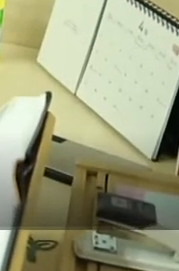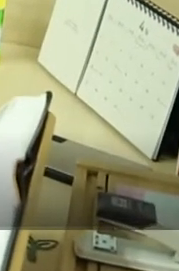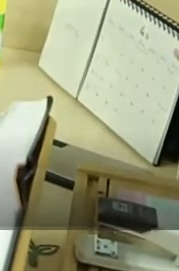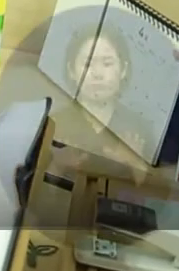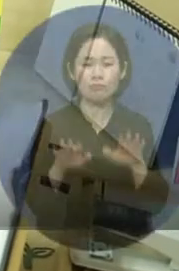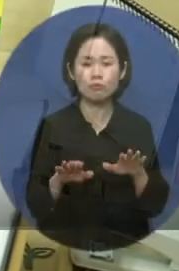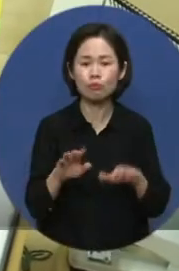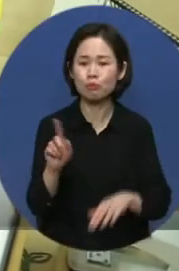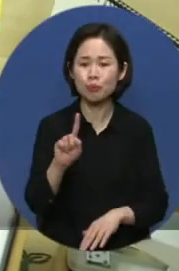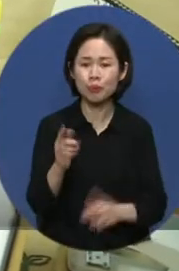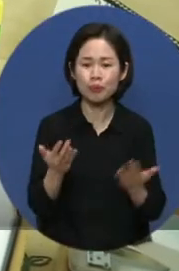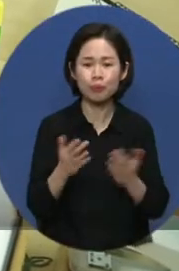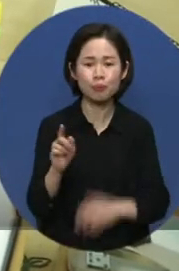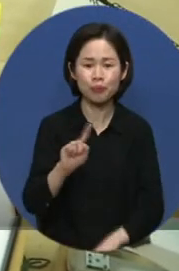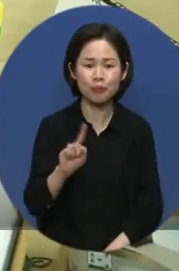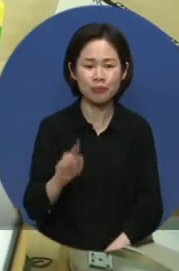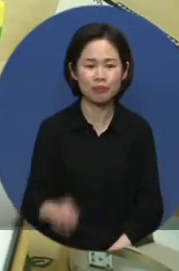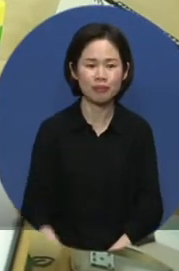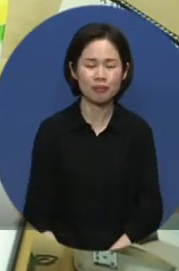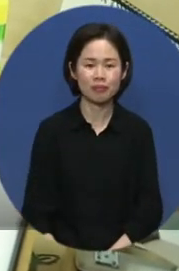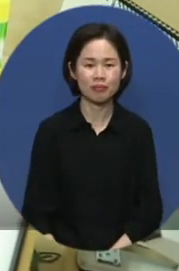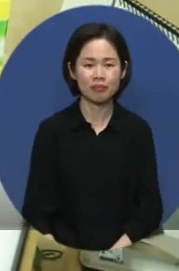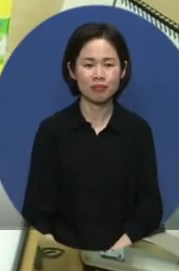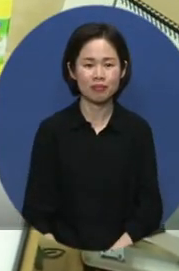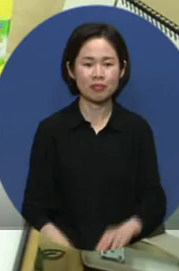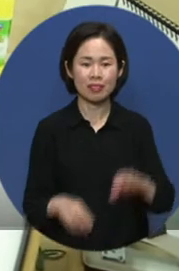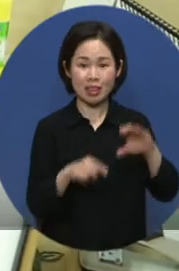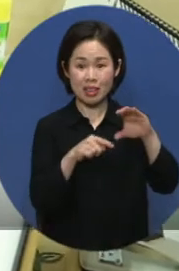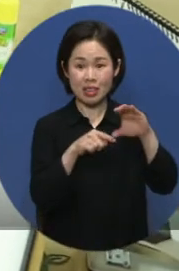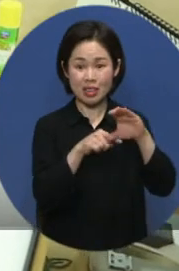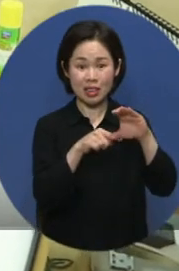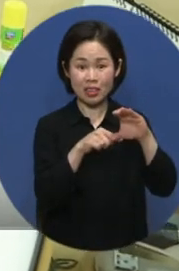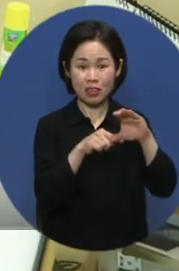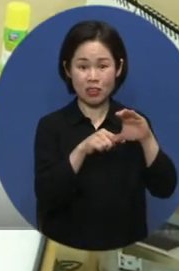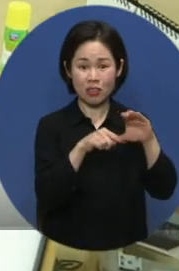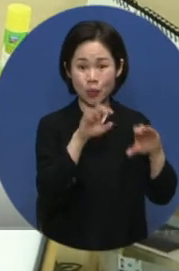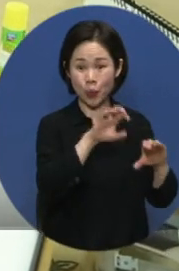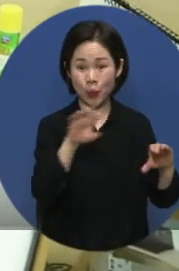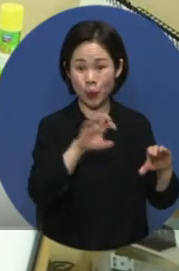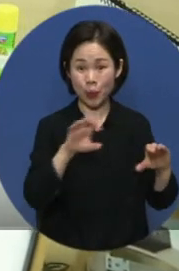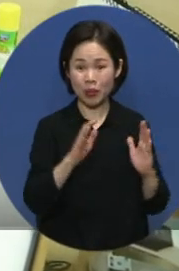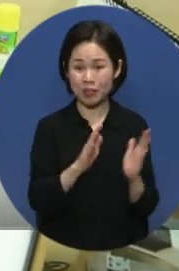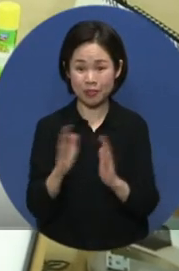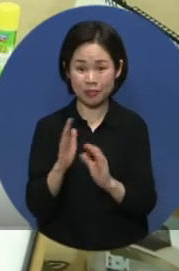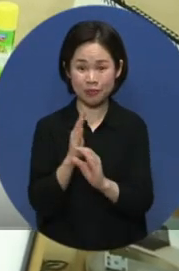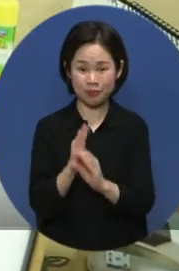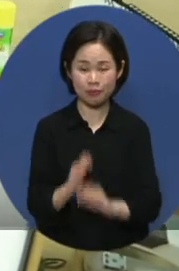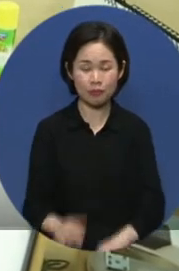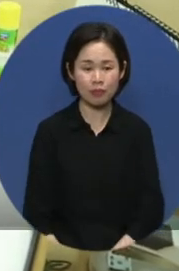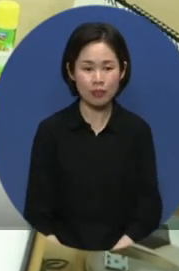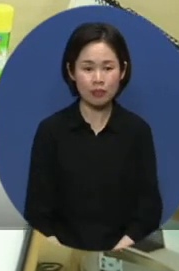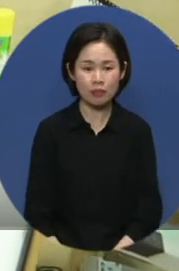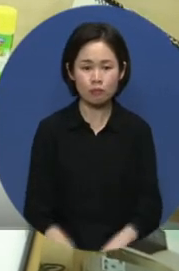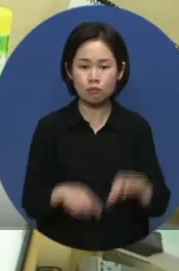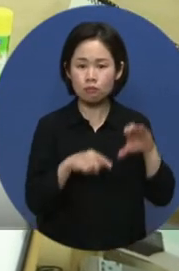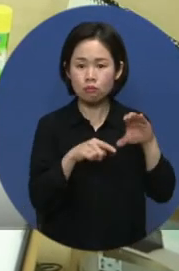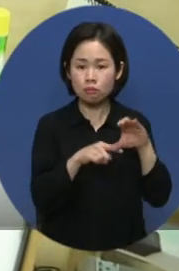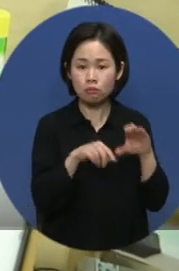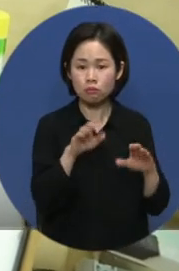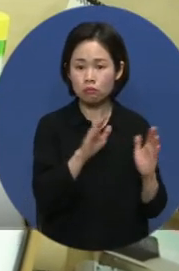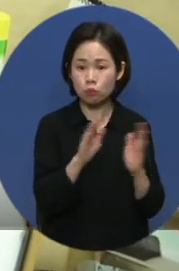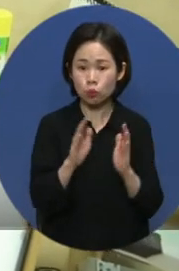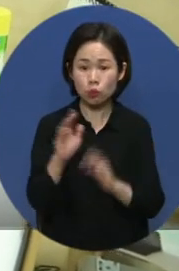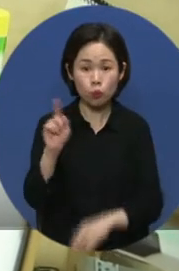지금 이건 어떤 작업하고 계신 거예요? 지금 사전 정리 작업하고 있습니다. 아, 사전 정리는 그 왜 하는